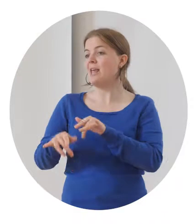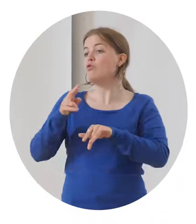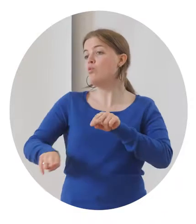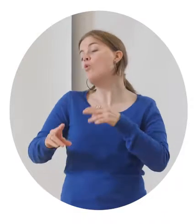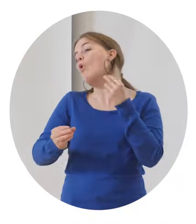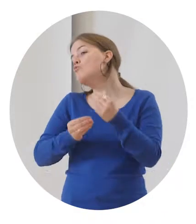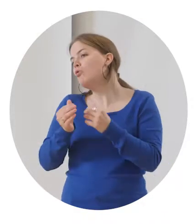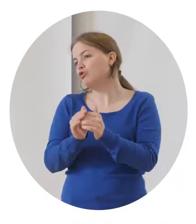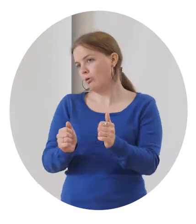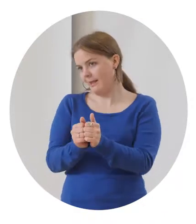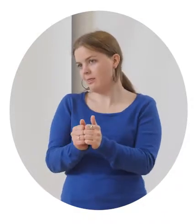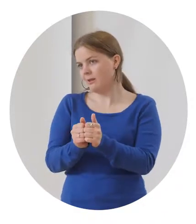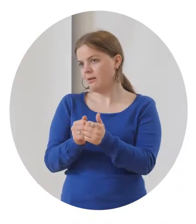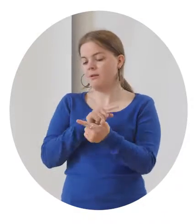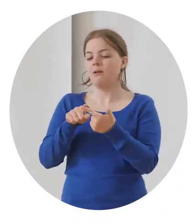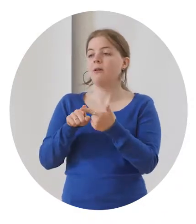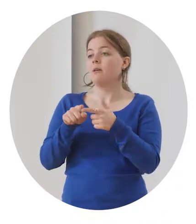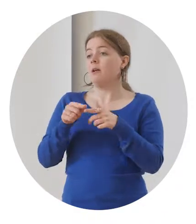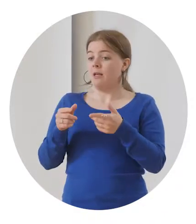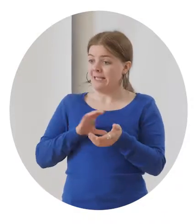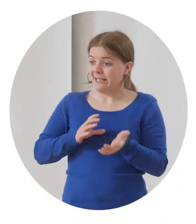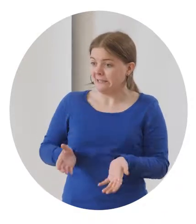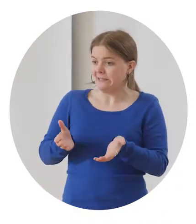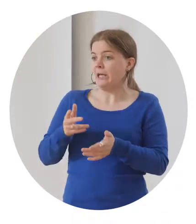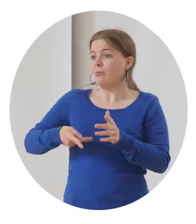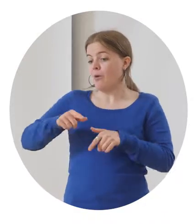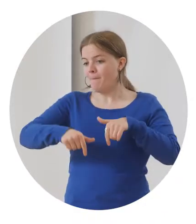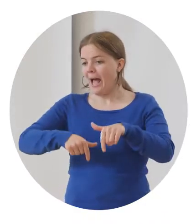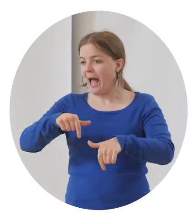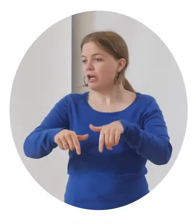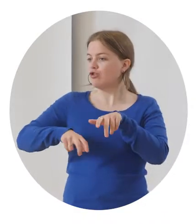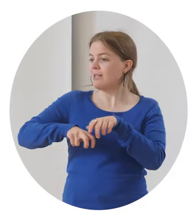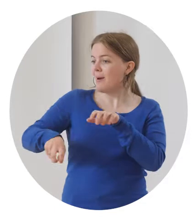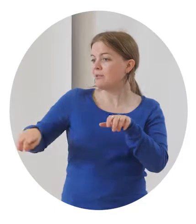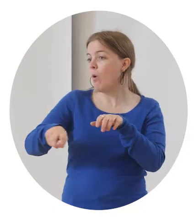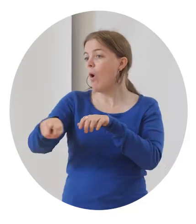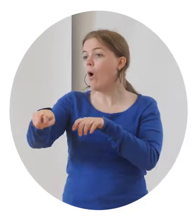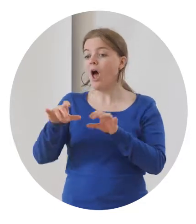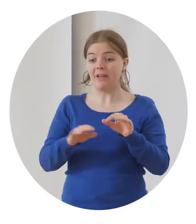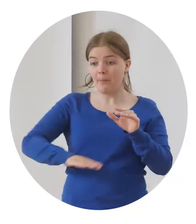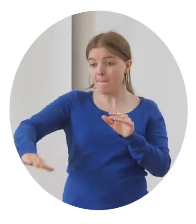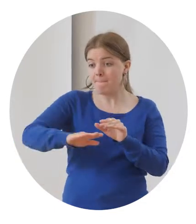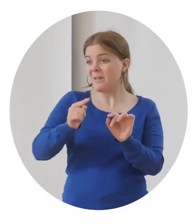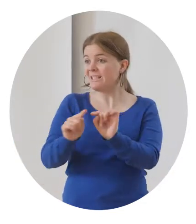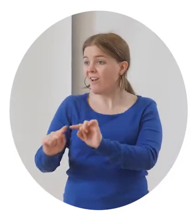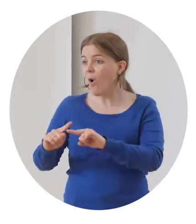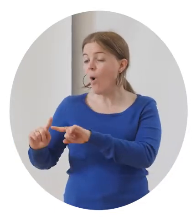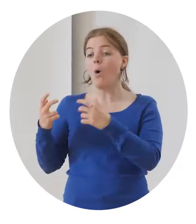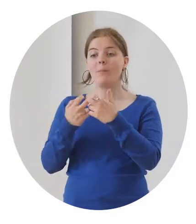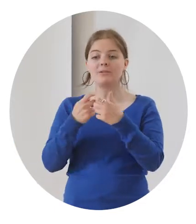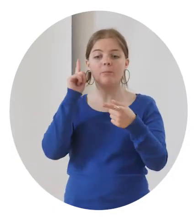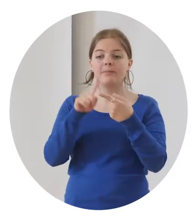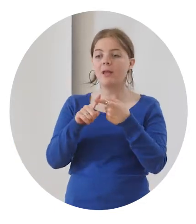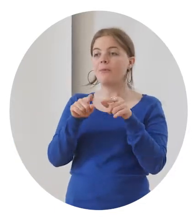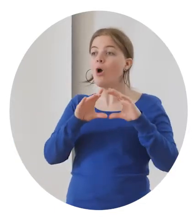chaussettes, multiplier la marche et les déplacements dans des surfaces d'appui différentes, que ce soit sur des surfaces très molles, là par exemple sur